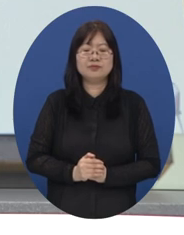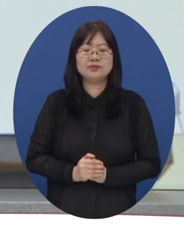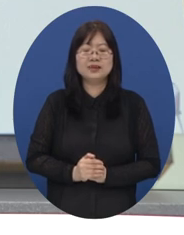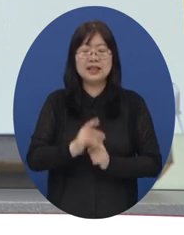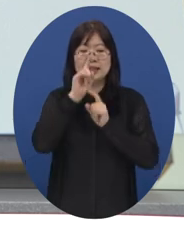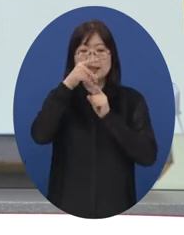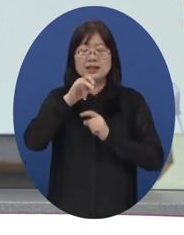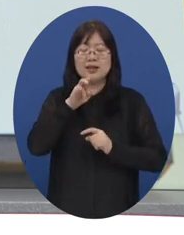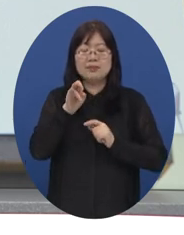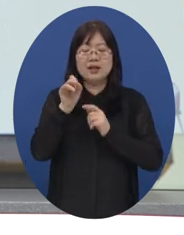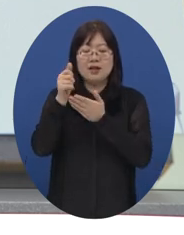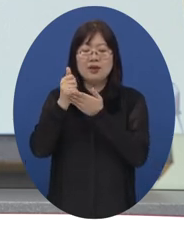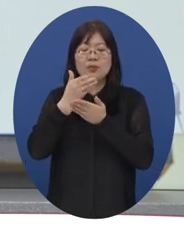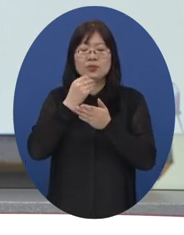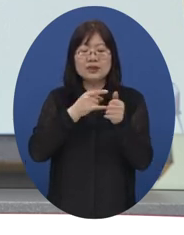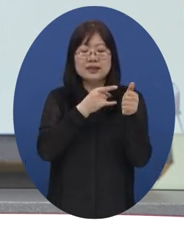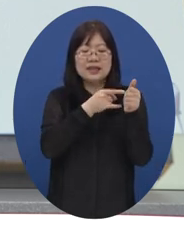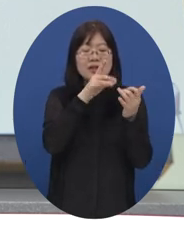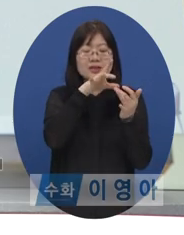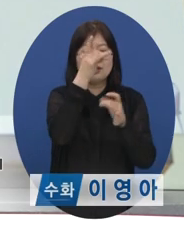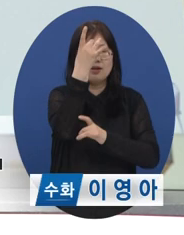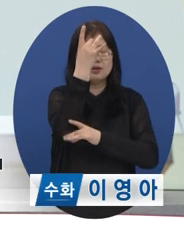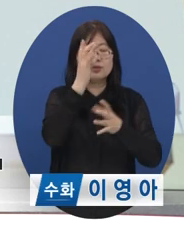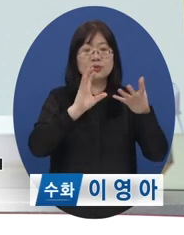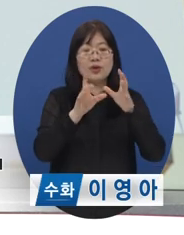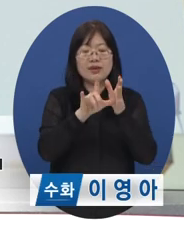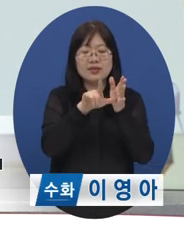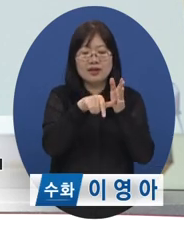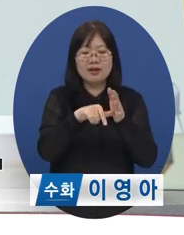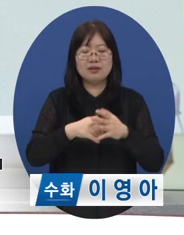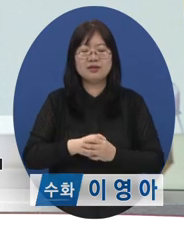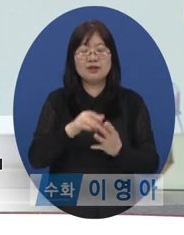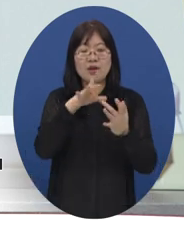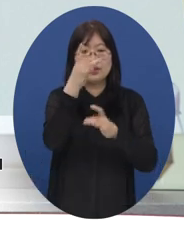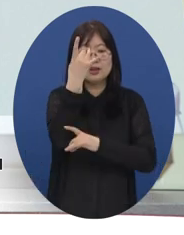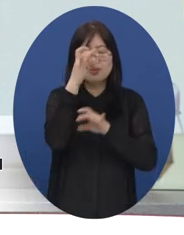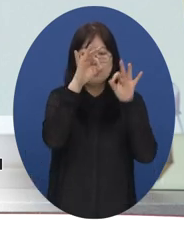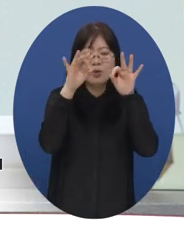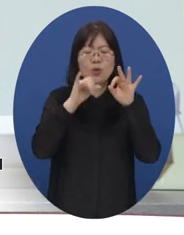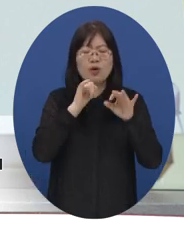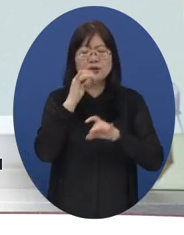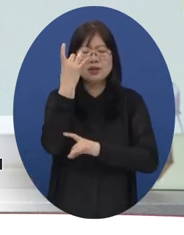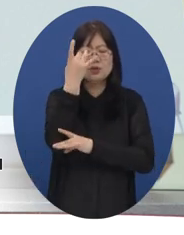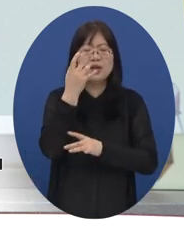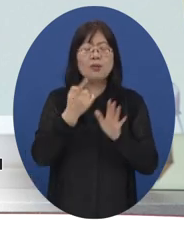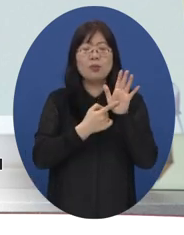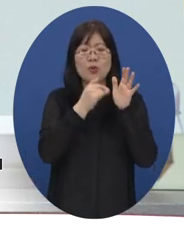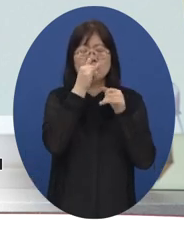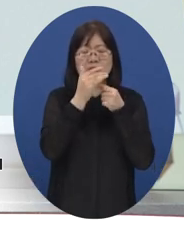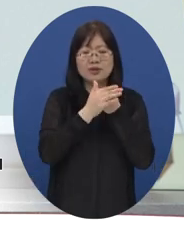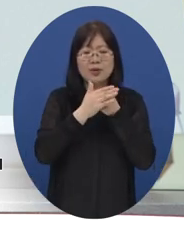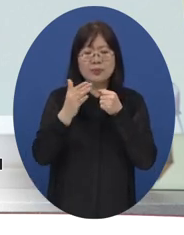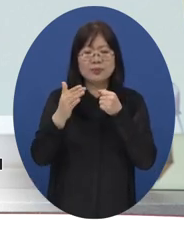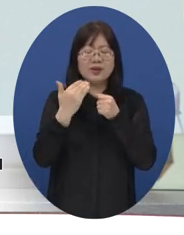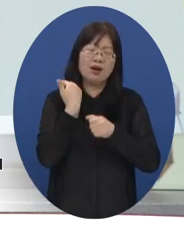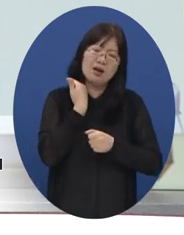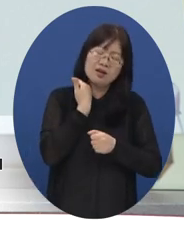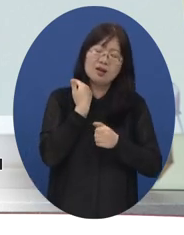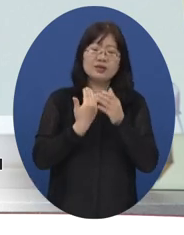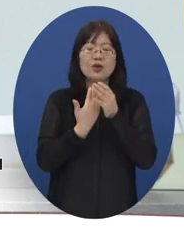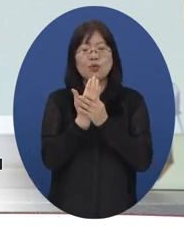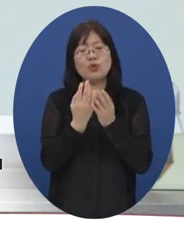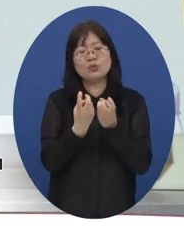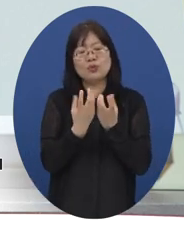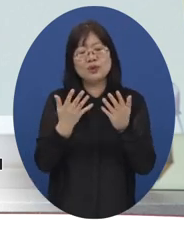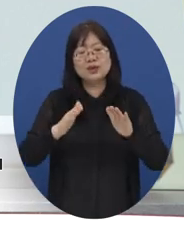이제 면 경기도지사가 복지대상자 선정기준 토론회에서 선정기준을 가난의 기준 이라고 표현하며 사각지대가 발생할 수 밖에 없는